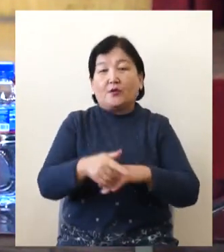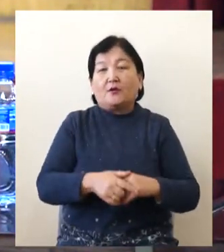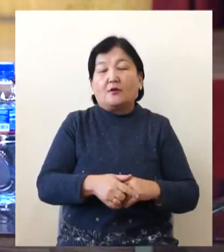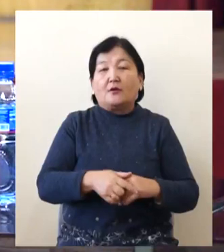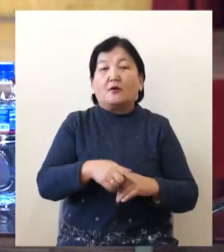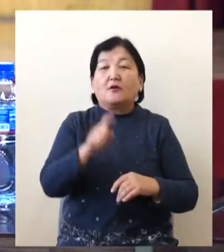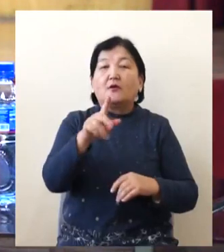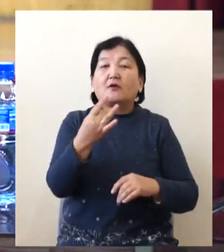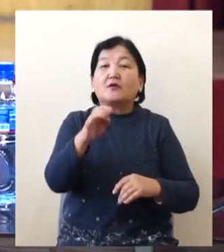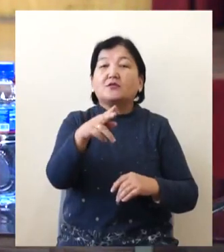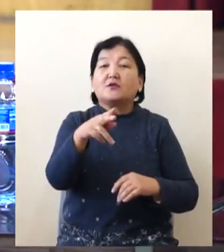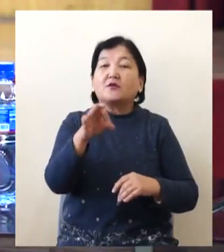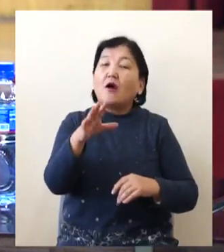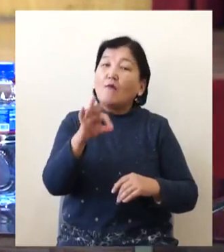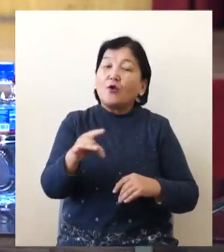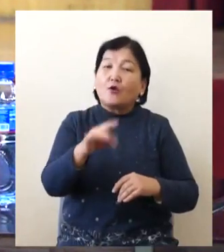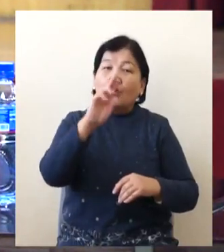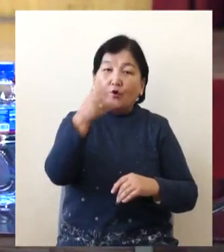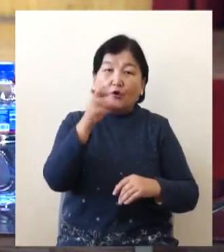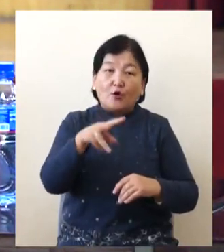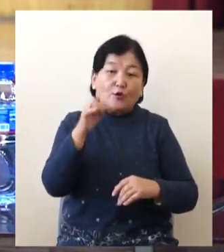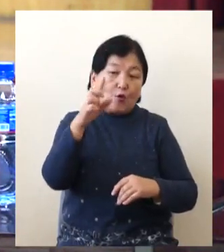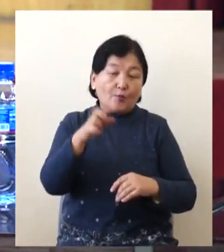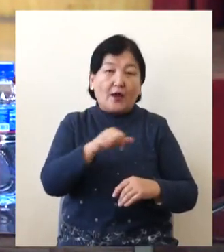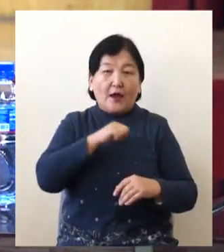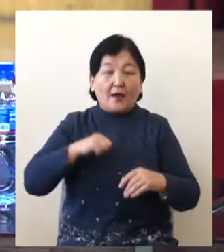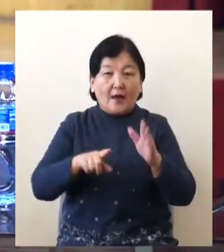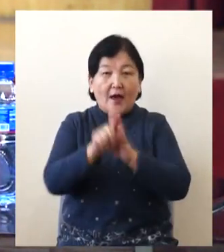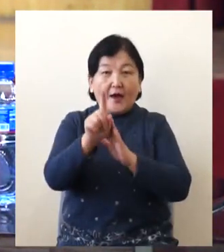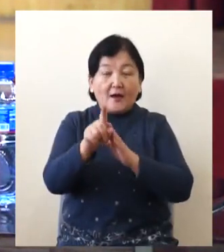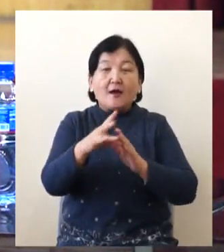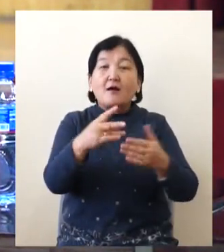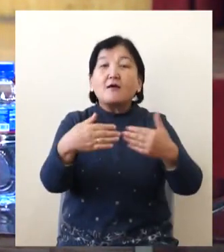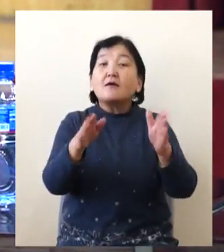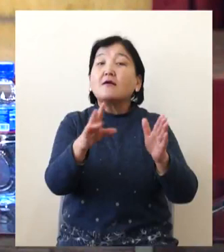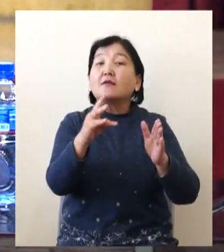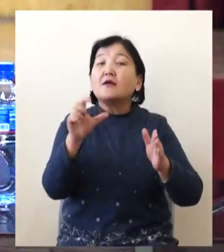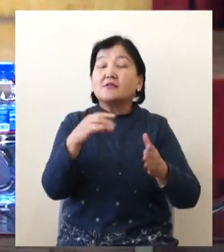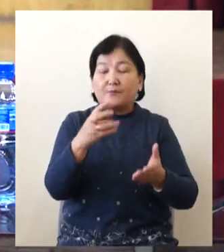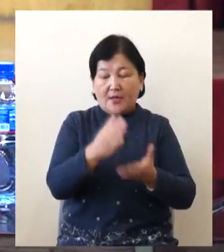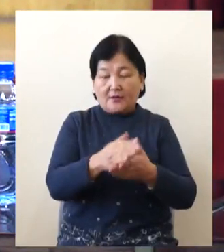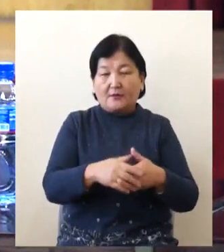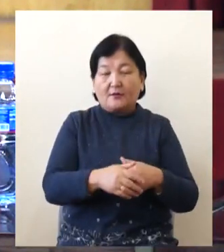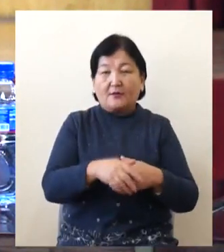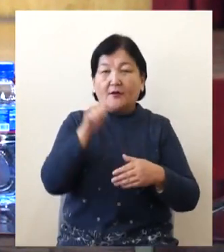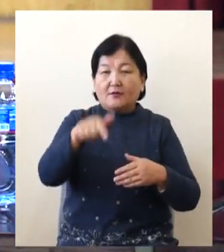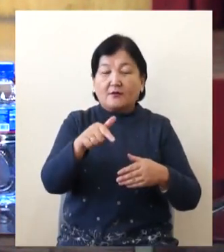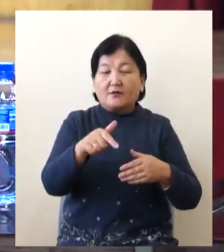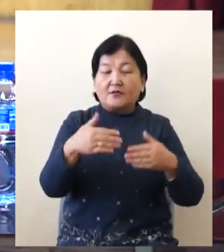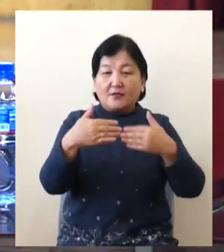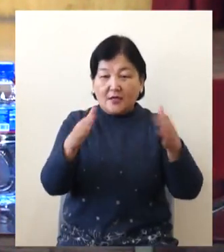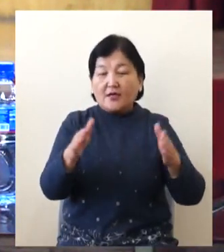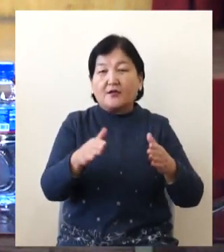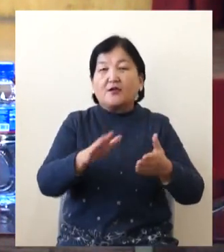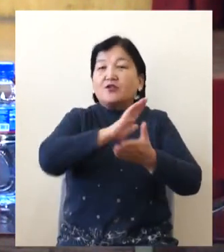Кристофер Колумб алдарт аяллийнхаа сүүлчийн бэлтгэлийг энэ арал дээр хийгээд цаашаага шинэ ертөнцийг